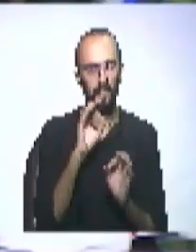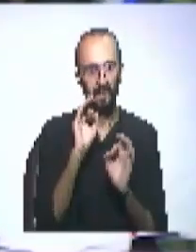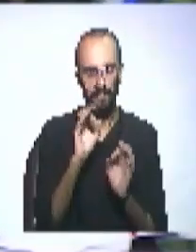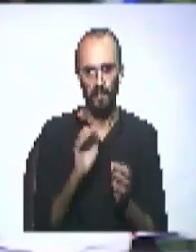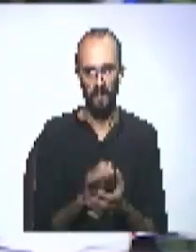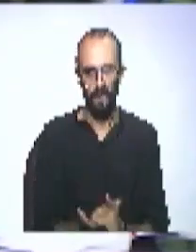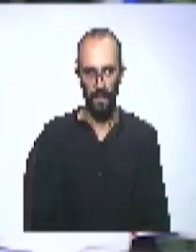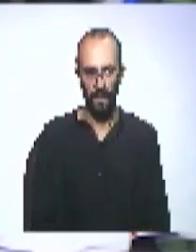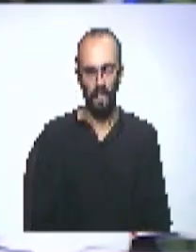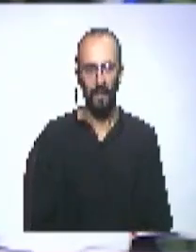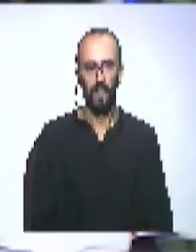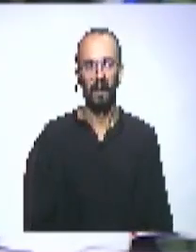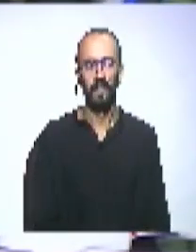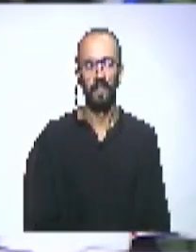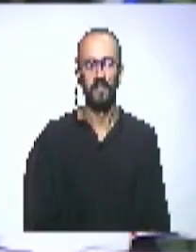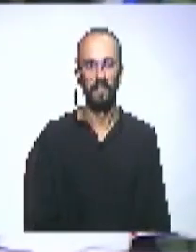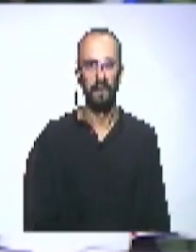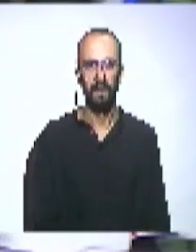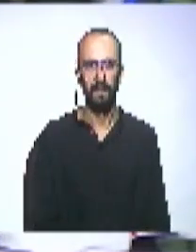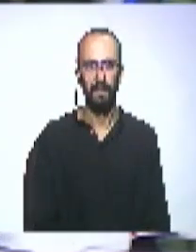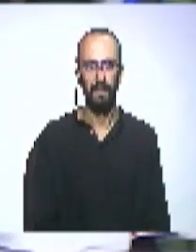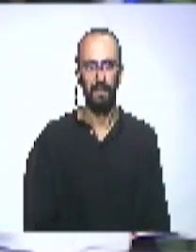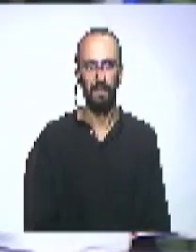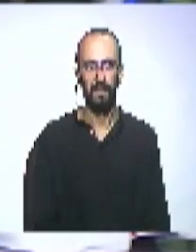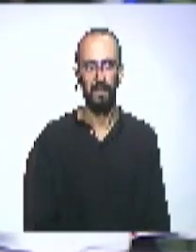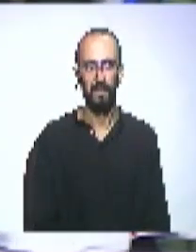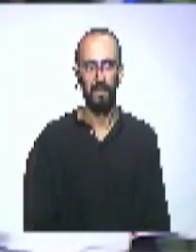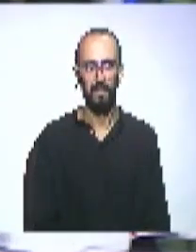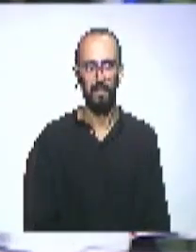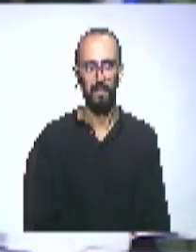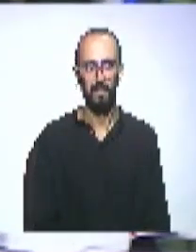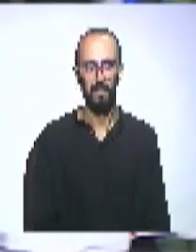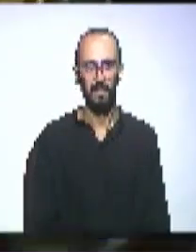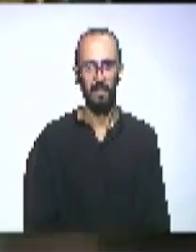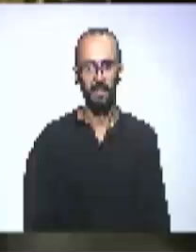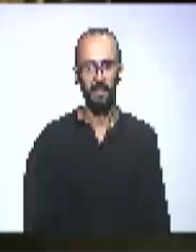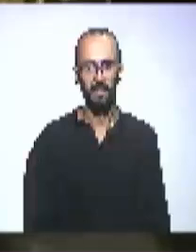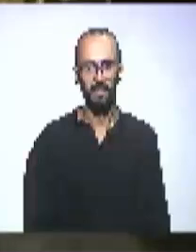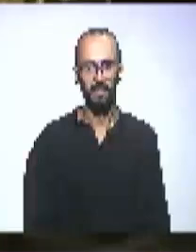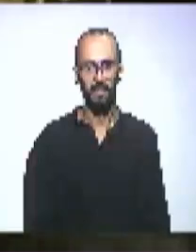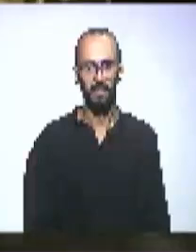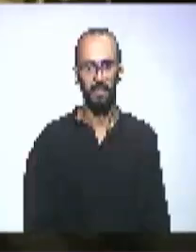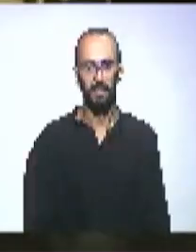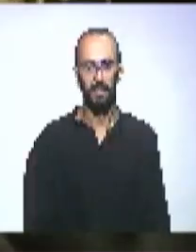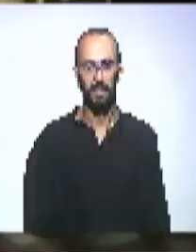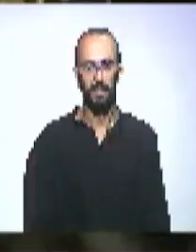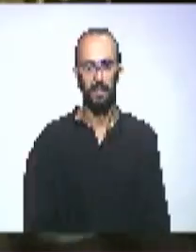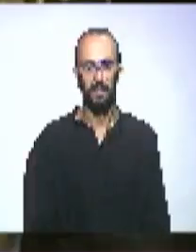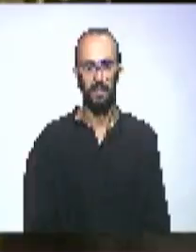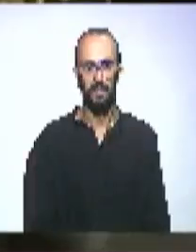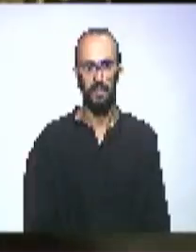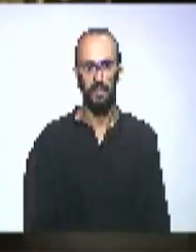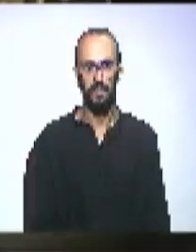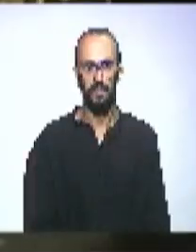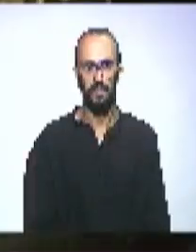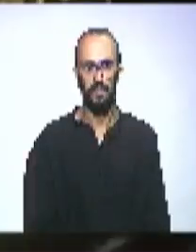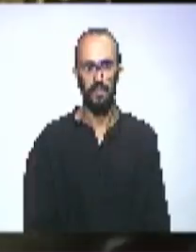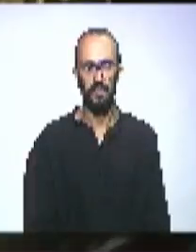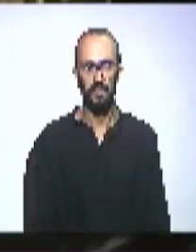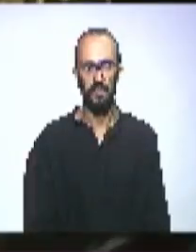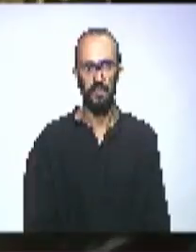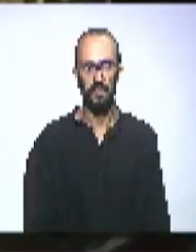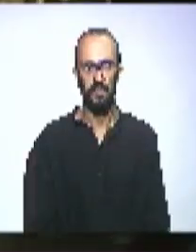أخبارك؟ الحمد لله بخير يا حبيبي طول ما أنتوا بخير. أنا كنت بس عايز أسألك على طارت